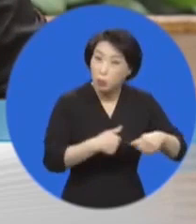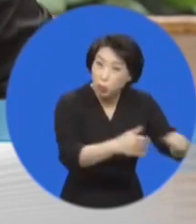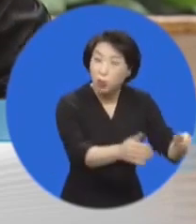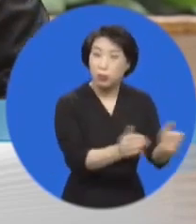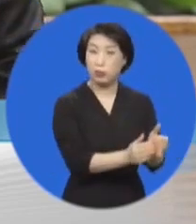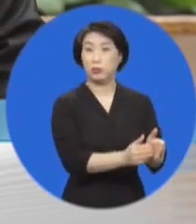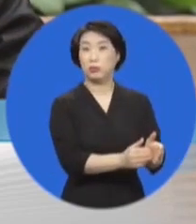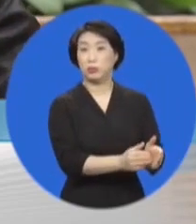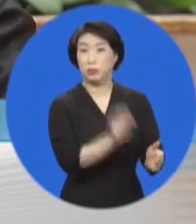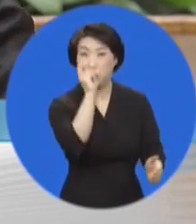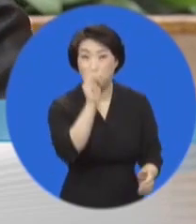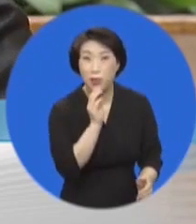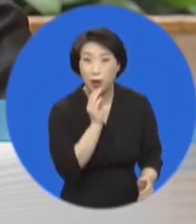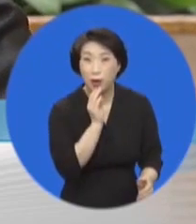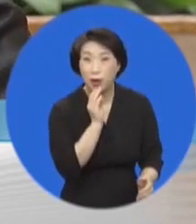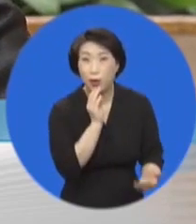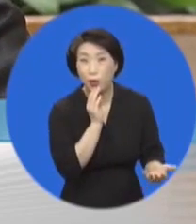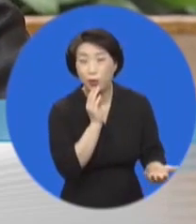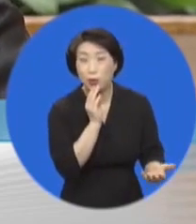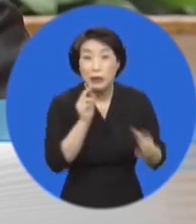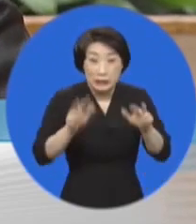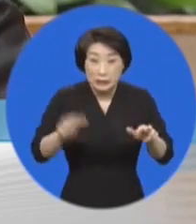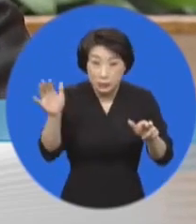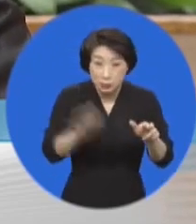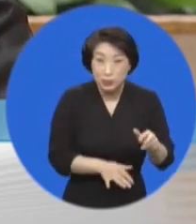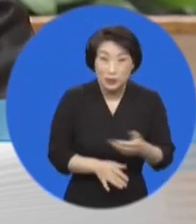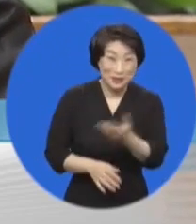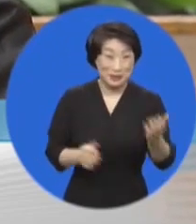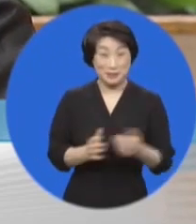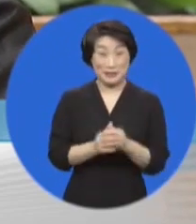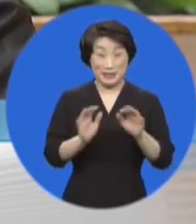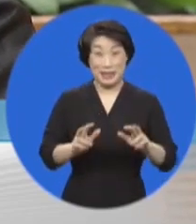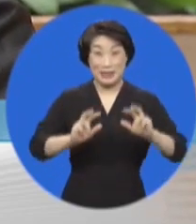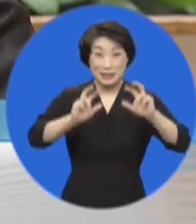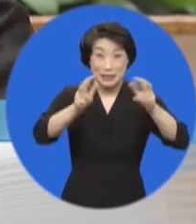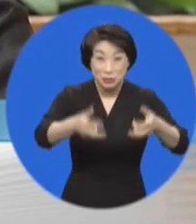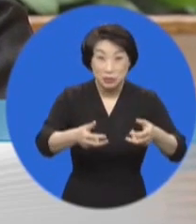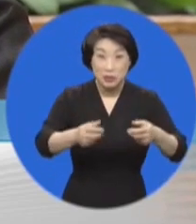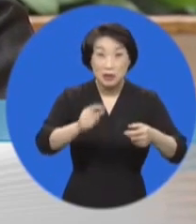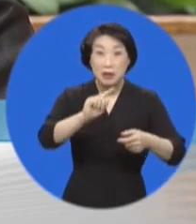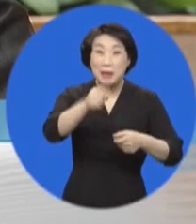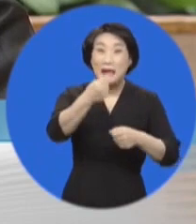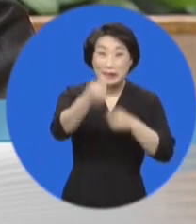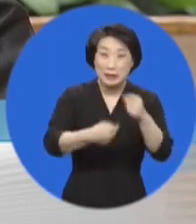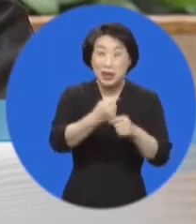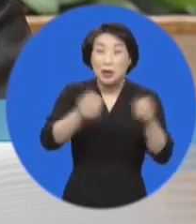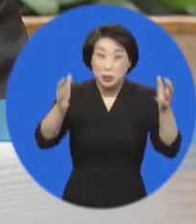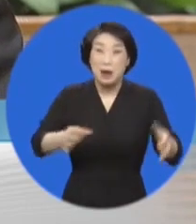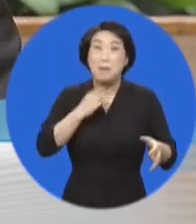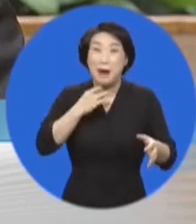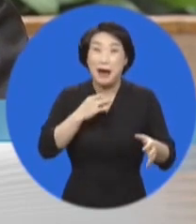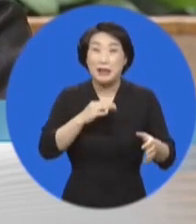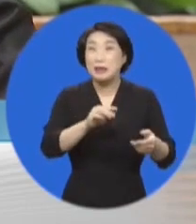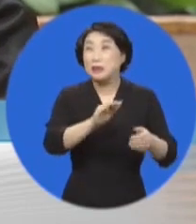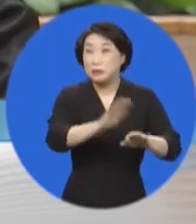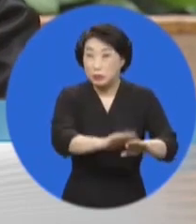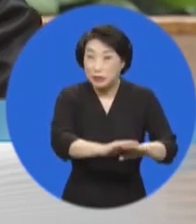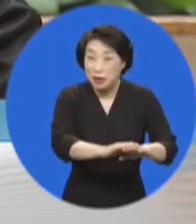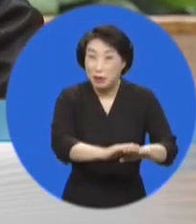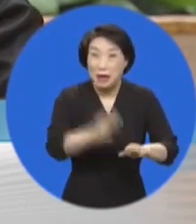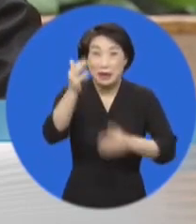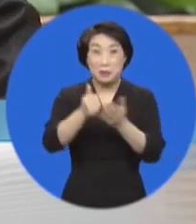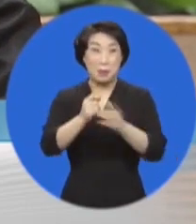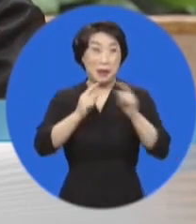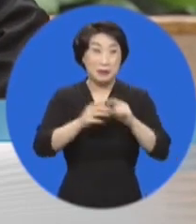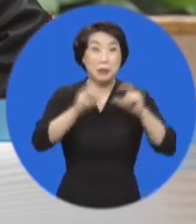응? 다 지금부터 지구를 100년간만 존속한다. 하나님이